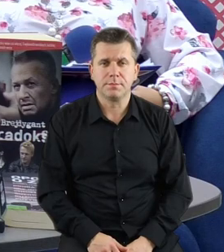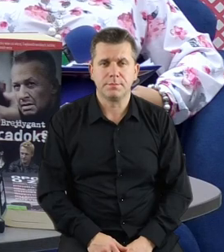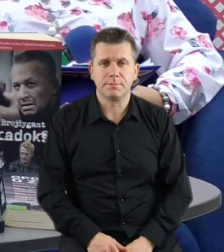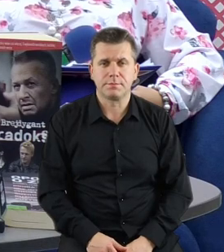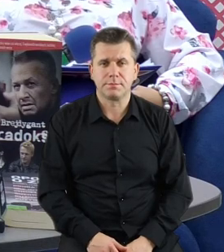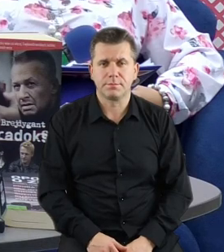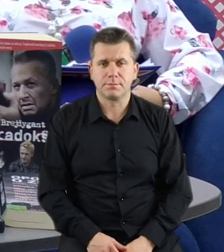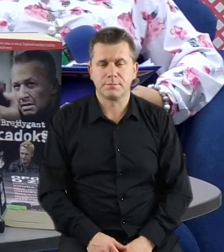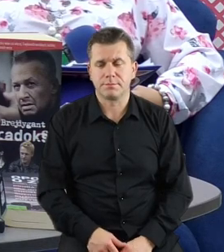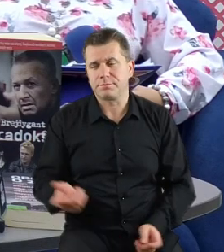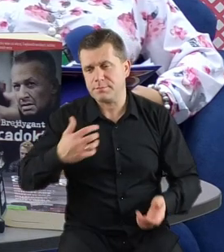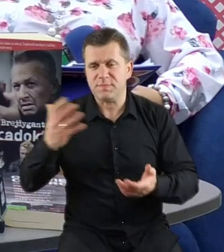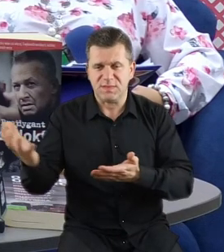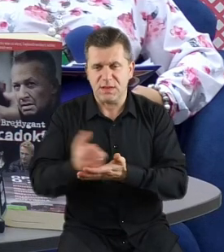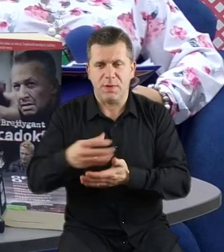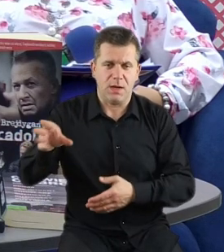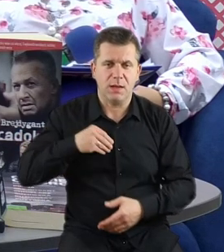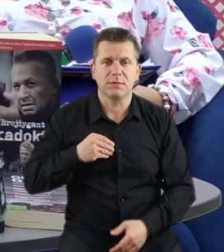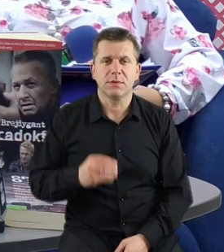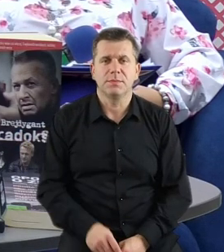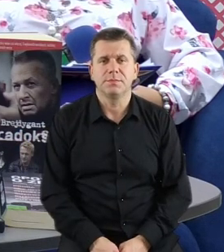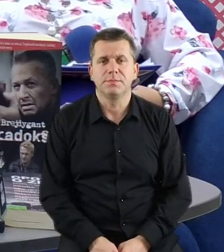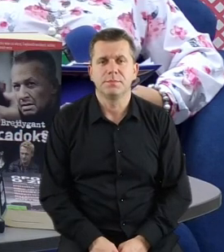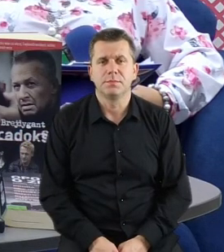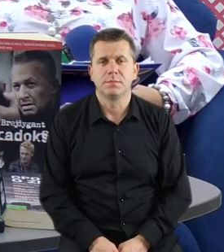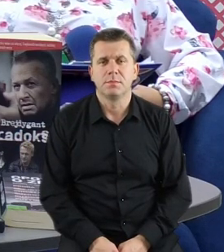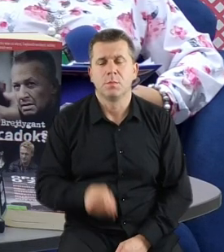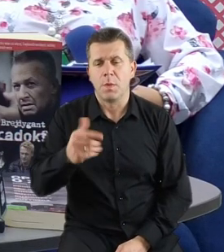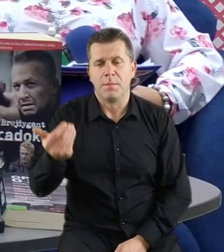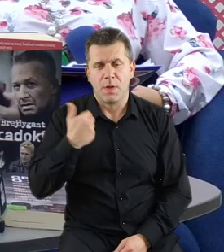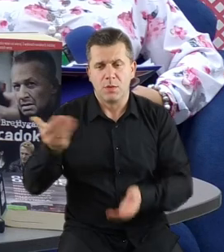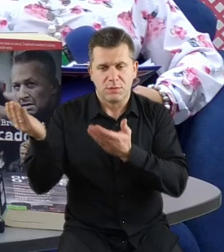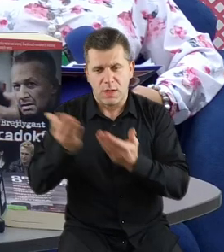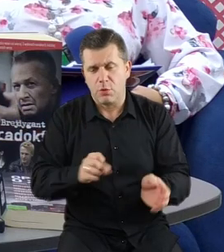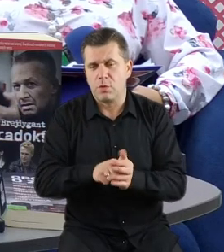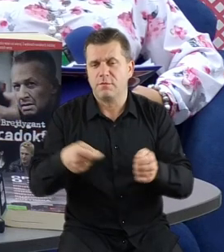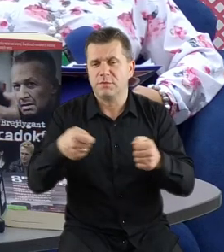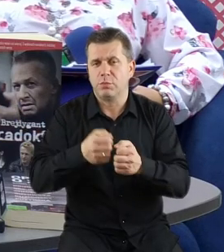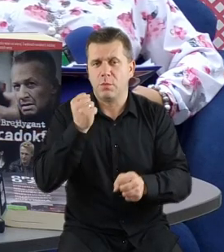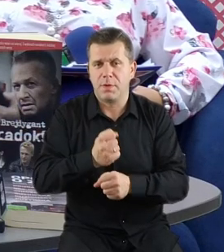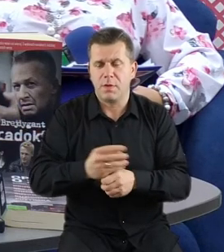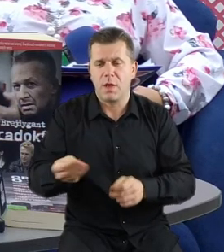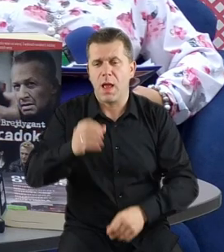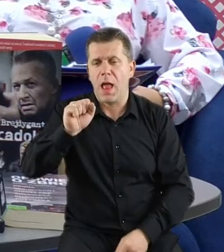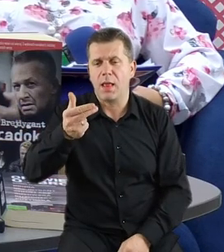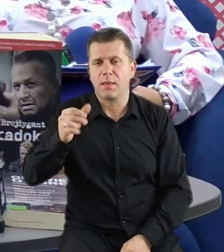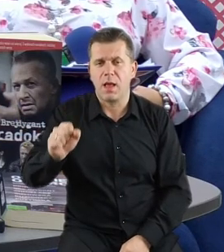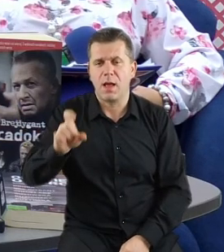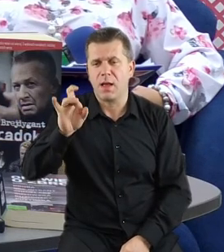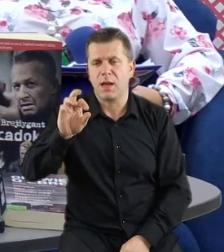jakby zabrałem trochę z Paradoksu za sobą. To się odbyło, zaprosiłem ich do współpracy, Ania Grycewicz jeszcze.